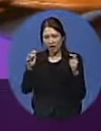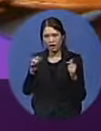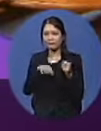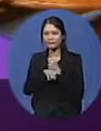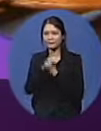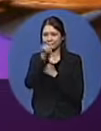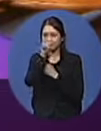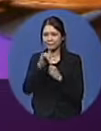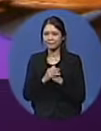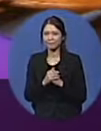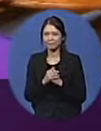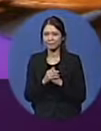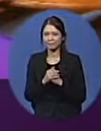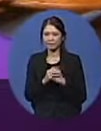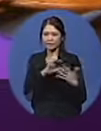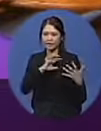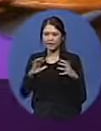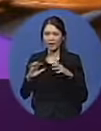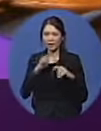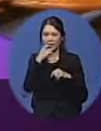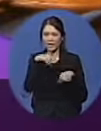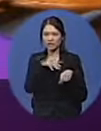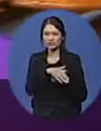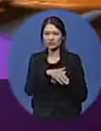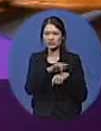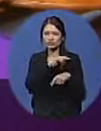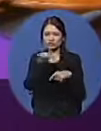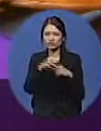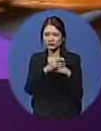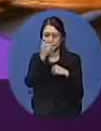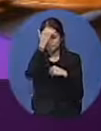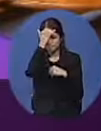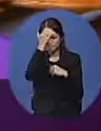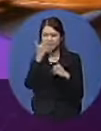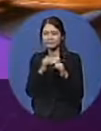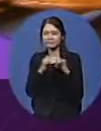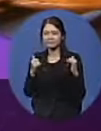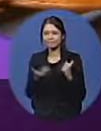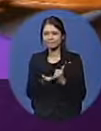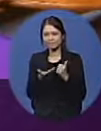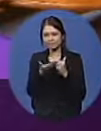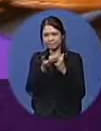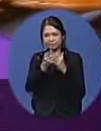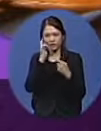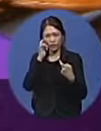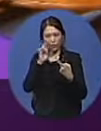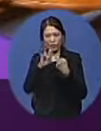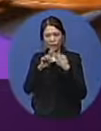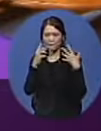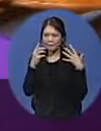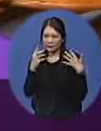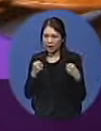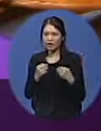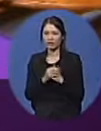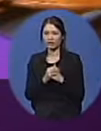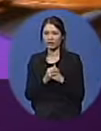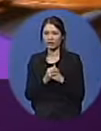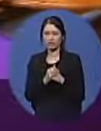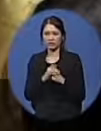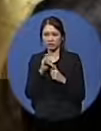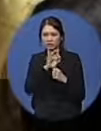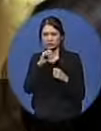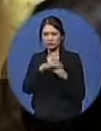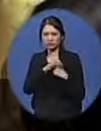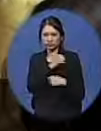아니었습니다. 세계 어느 민족보다 도덕적 인간을 길러내는데 관심이 많았고 또 그 인프라도